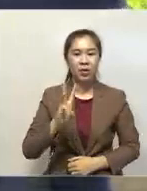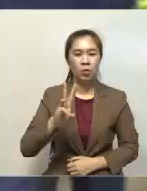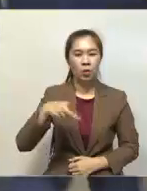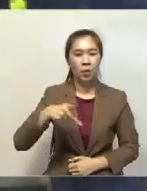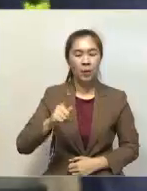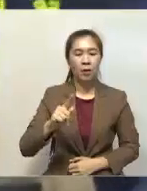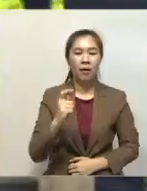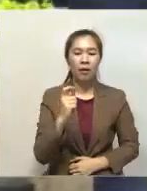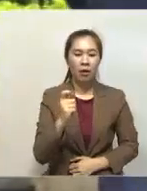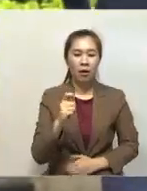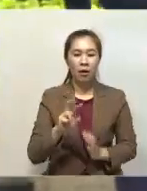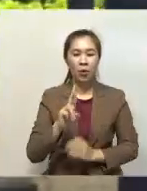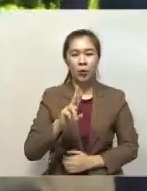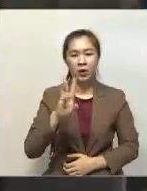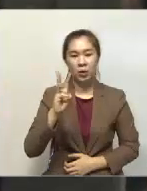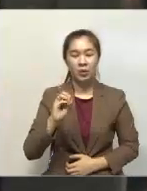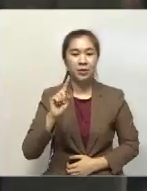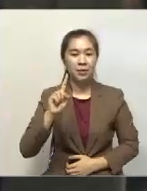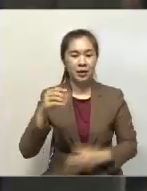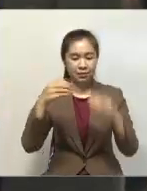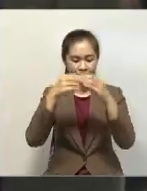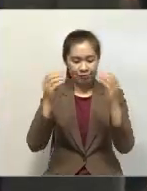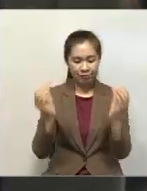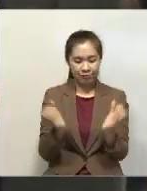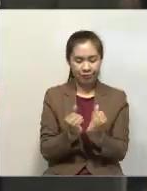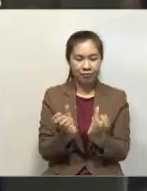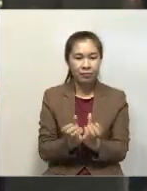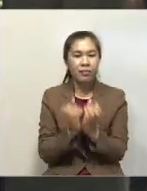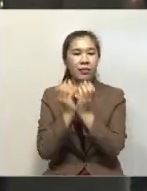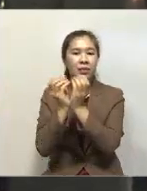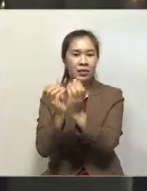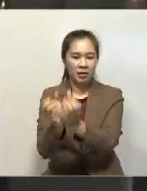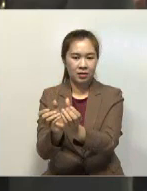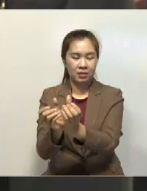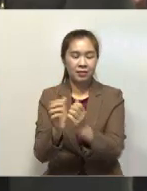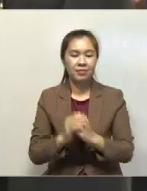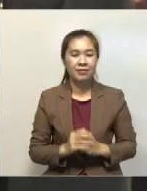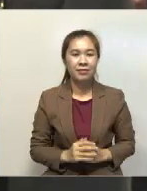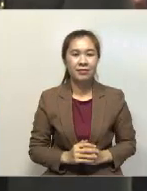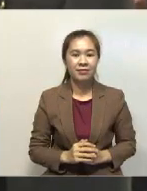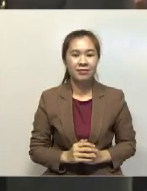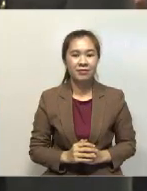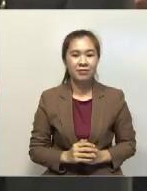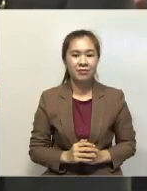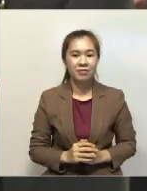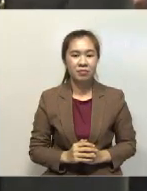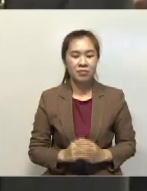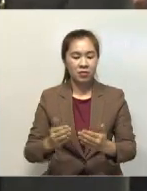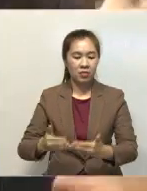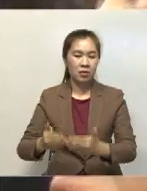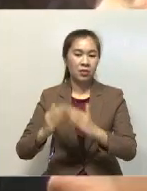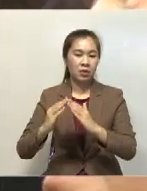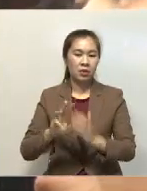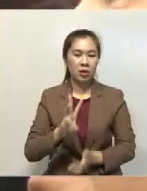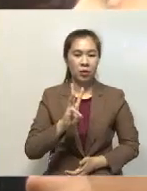อรุ่นที่61วางพวงมาลาสักการะอนุสาวรีย์จอมพลป.พิบูลสงครามในฐานะผู้ก่อตั้งว